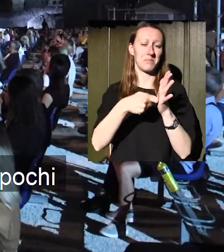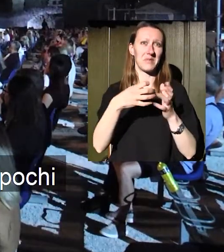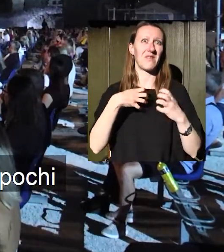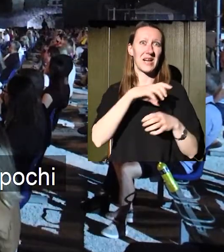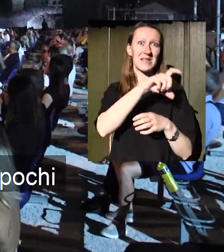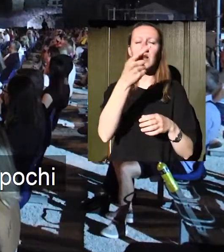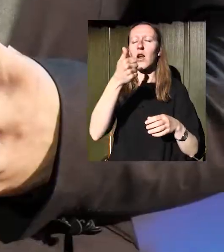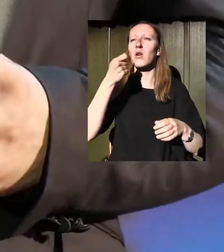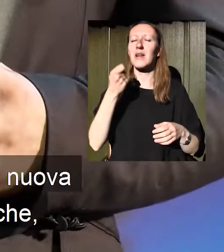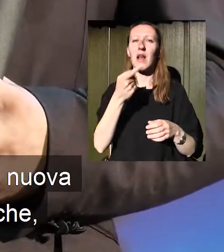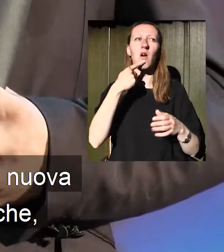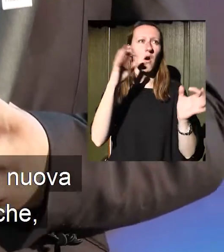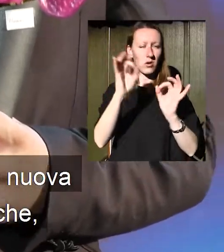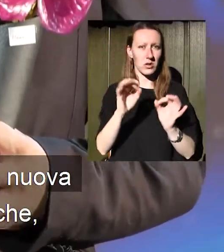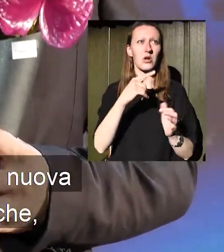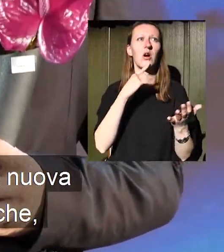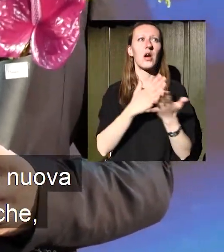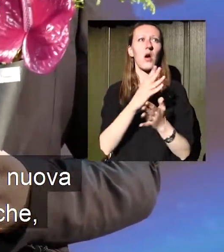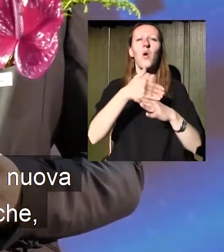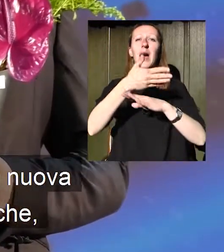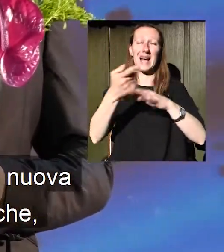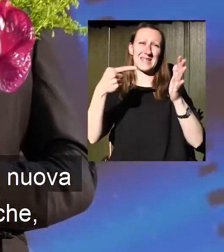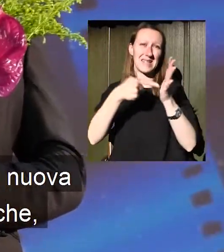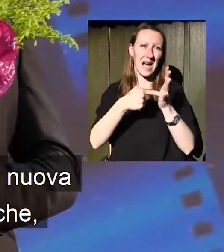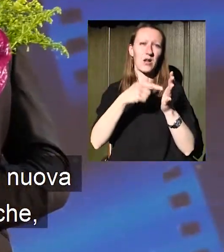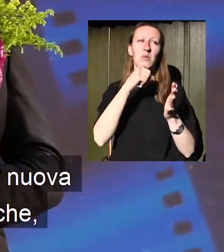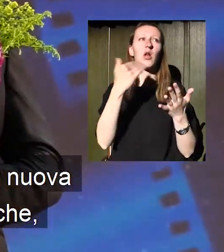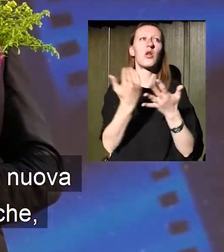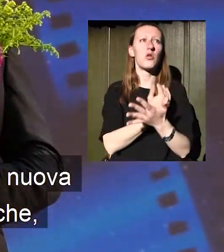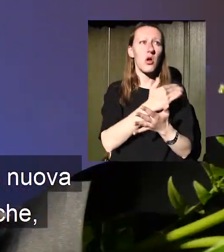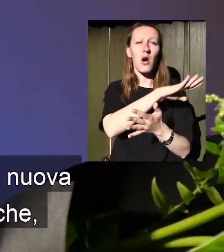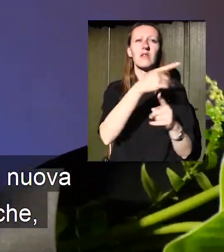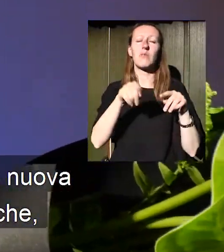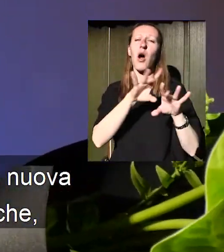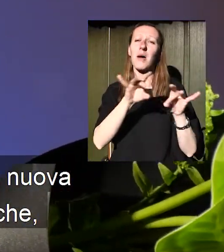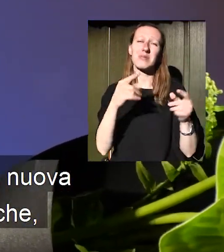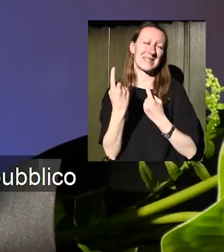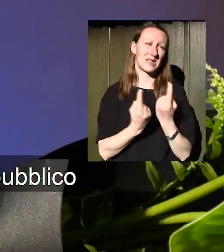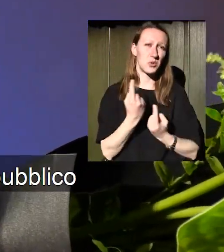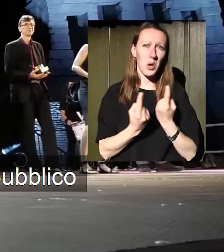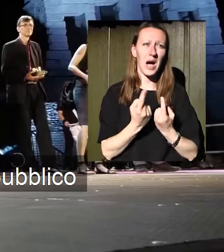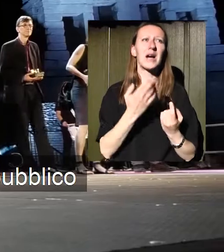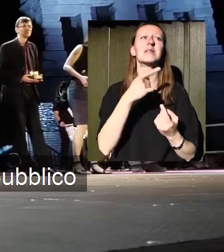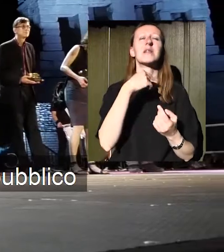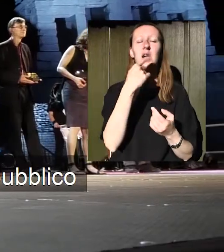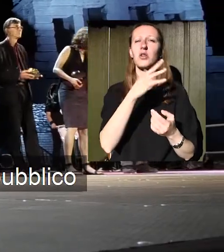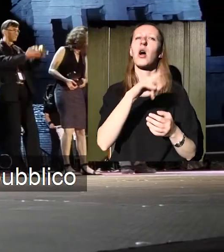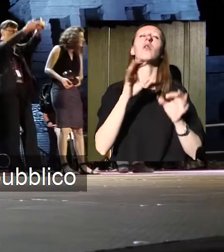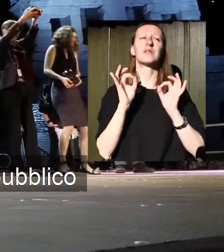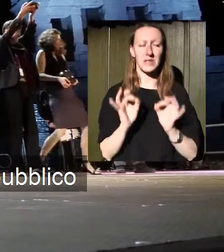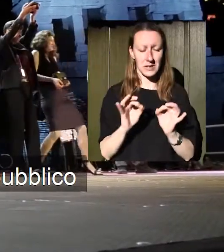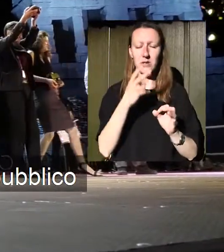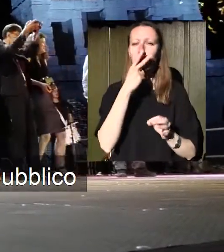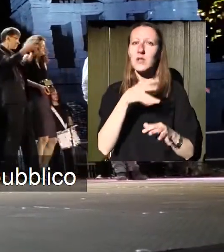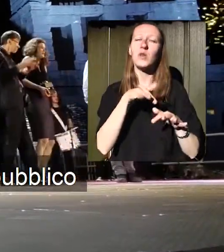je od rijetkih koji se održao. Iako u kasnijem terminu i novom ruhu zbog epidemioloških mjera istaknuo se kao siguran događaj koji